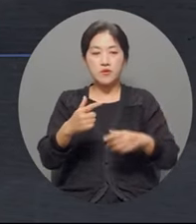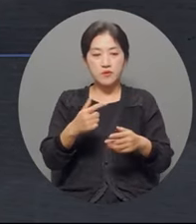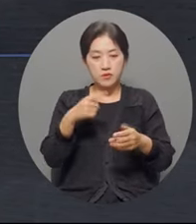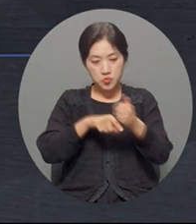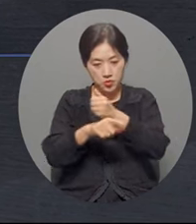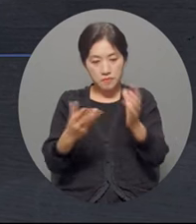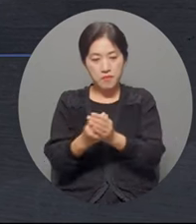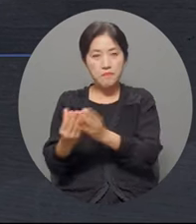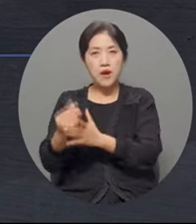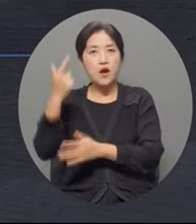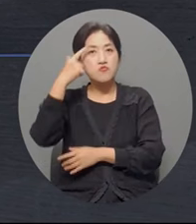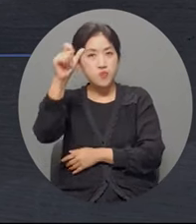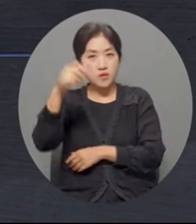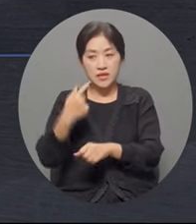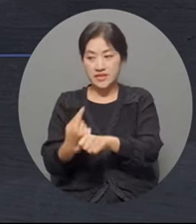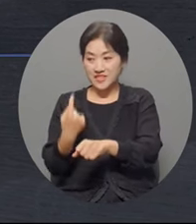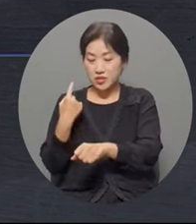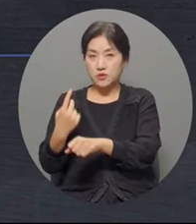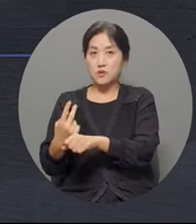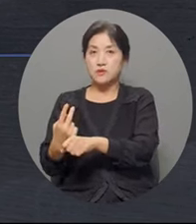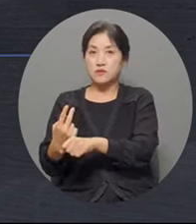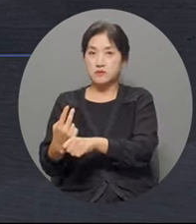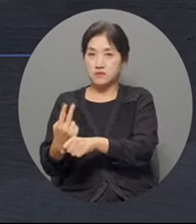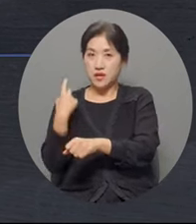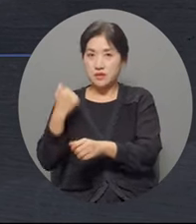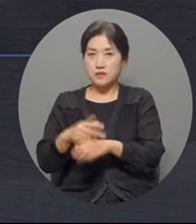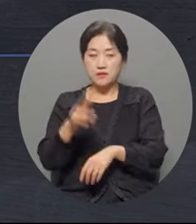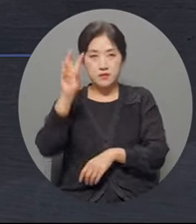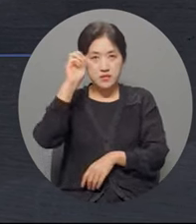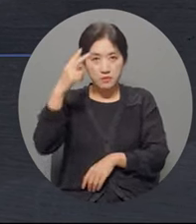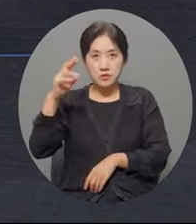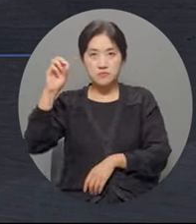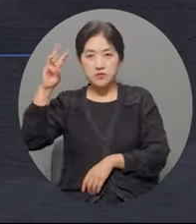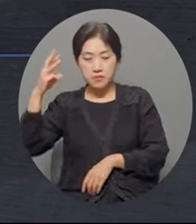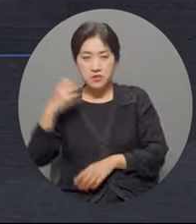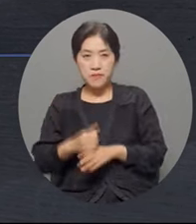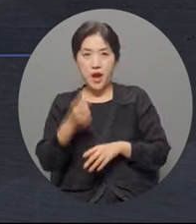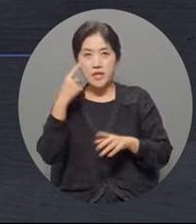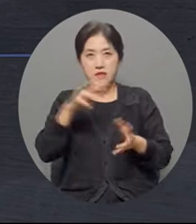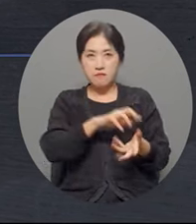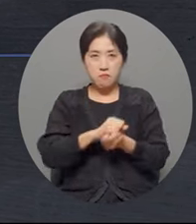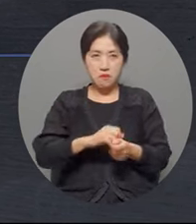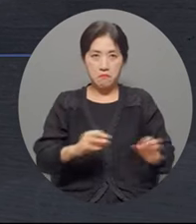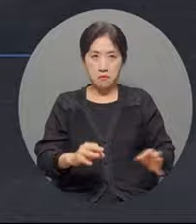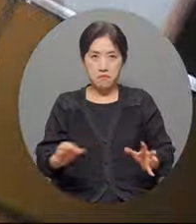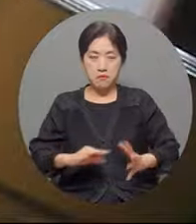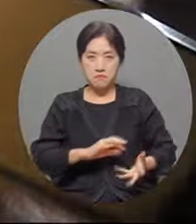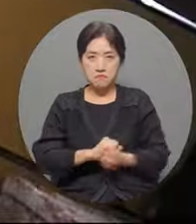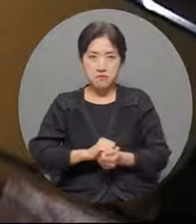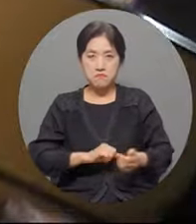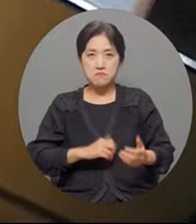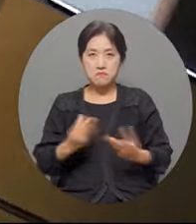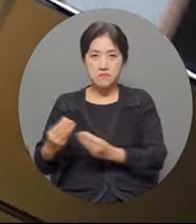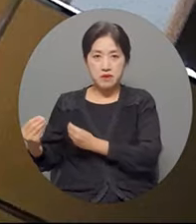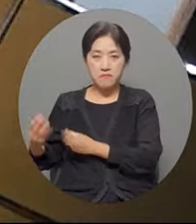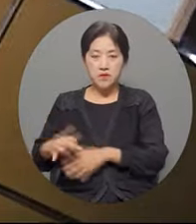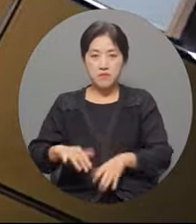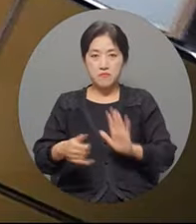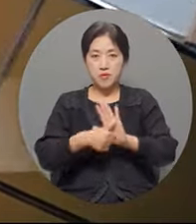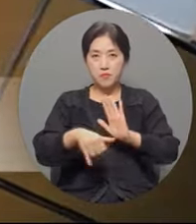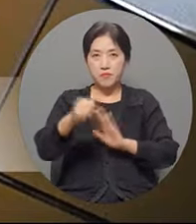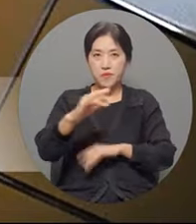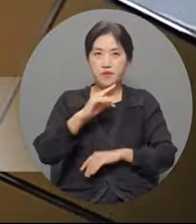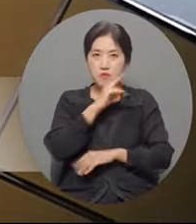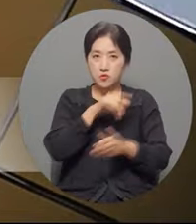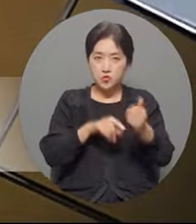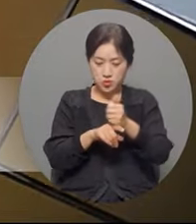걸렸지만 재작년과 작년 각각 32일 13일로 한달 짓까지 처리 기간을 줄였습니다 명품백 의혹은